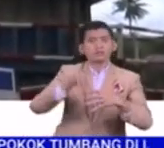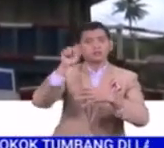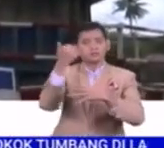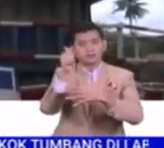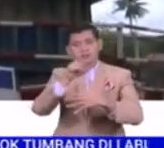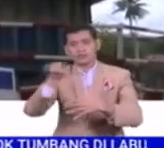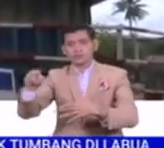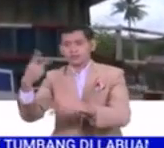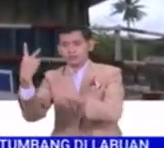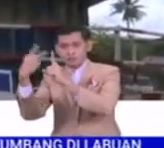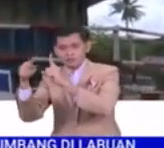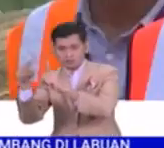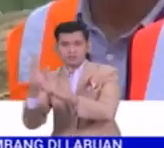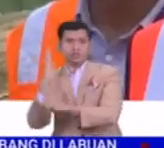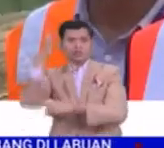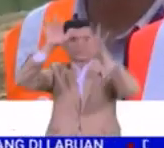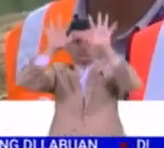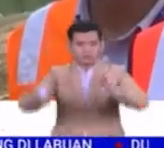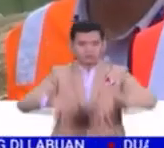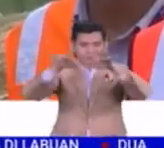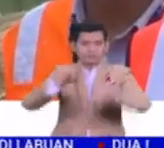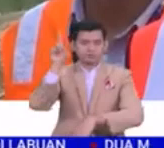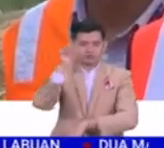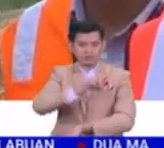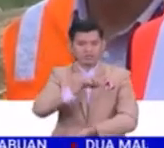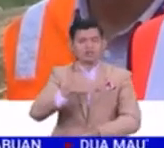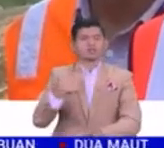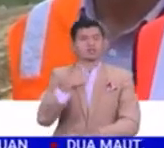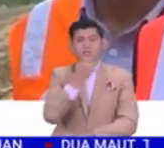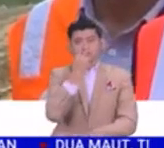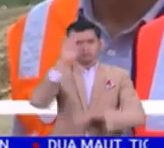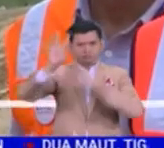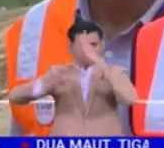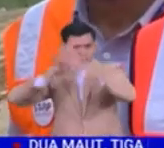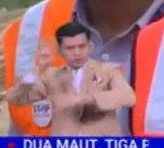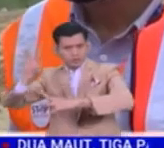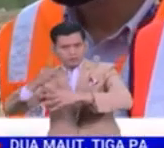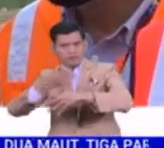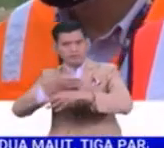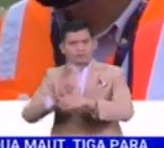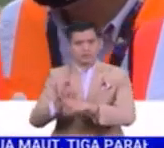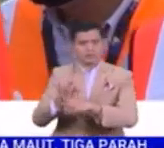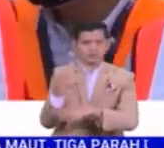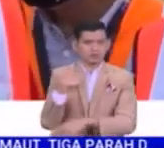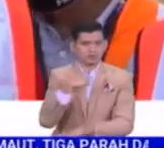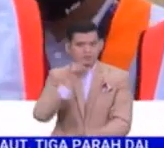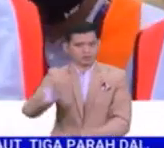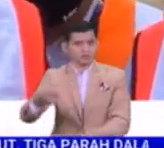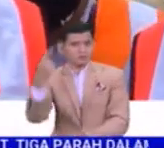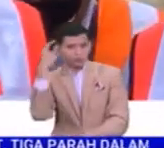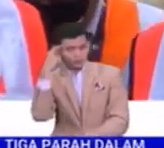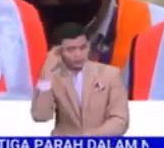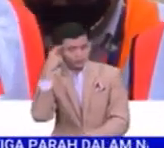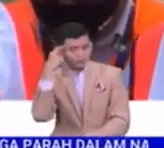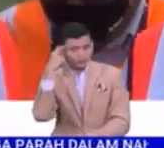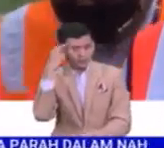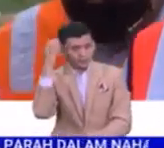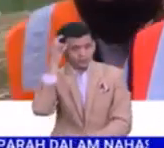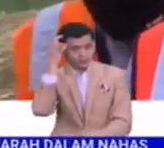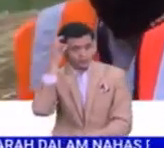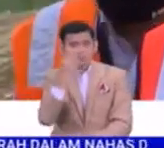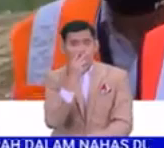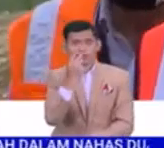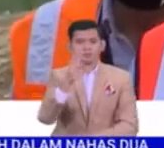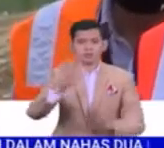tahun. Bukan sahaja pembinaan, dalam bentuk reka bentuk pun telah diambil kira dengan apa? Dipanggil 100